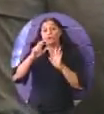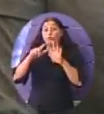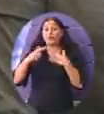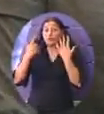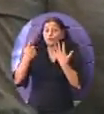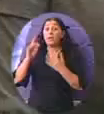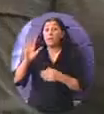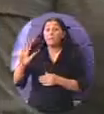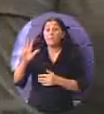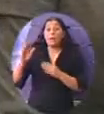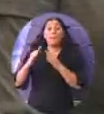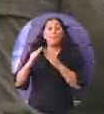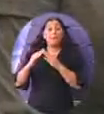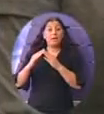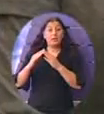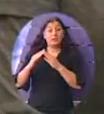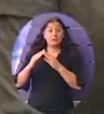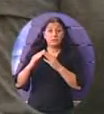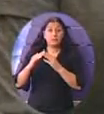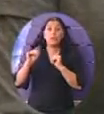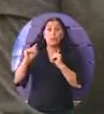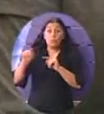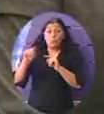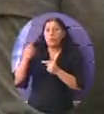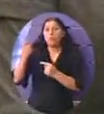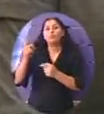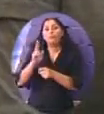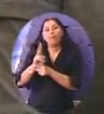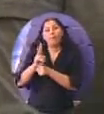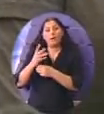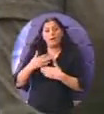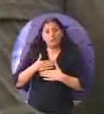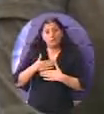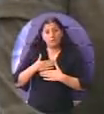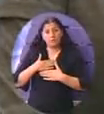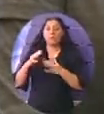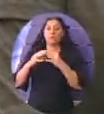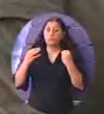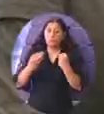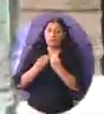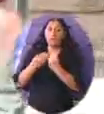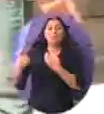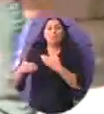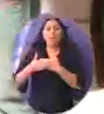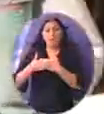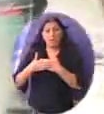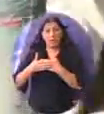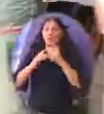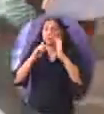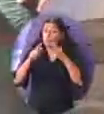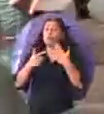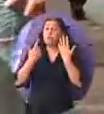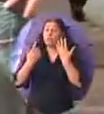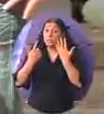אצל סבא שלי, גרה בבית שלו. הוא היחידי שהגן עליי. מהמשפחה ומהבעל. במשך